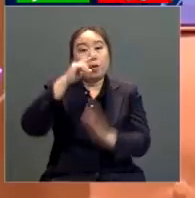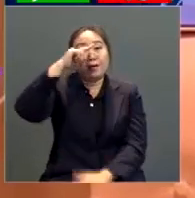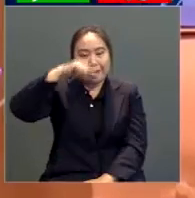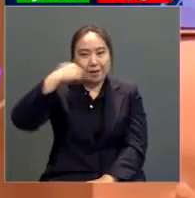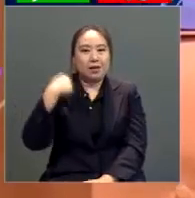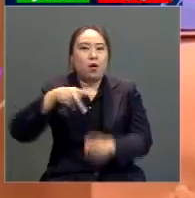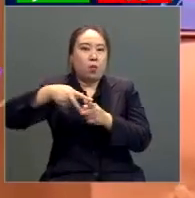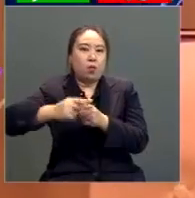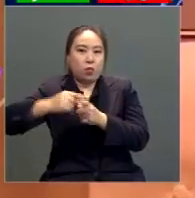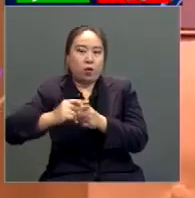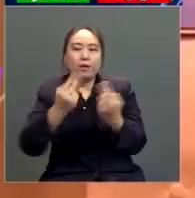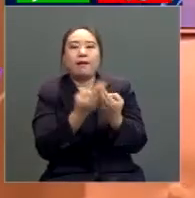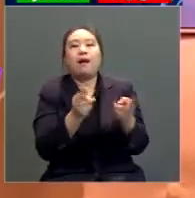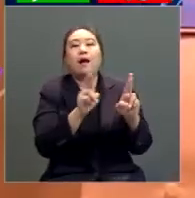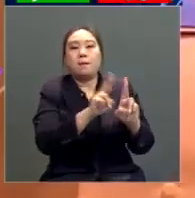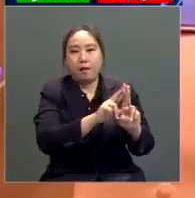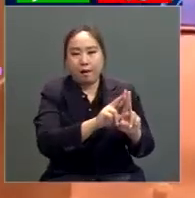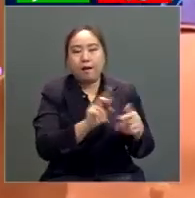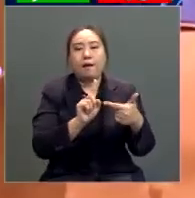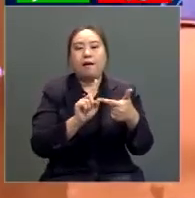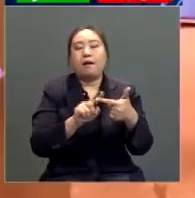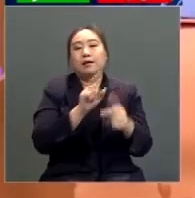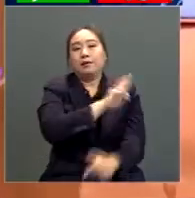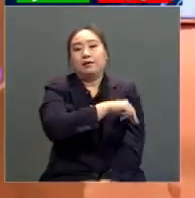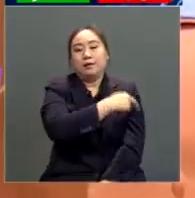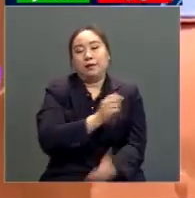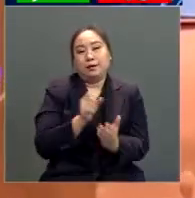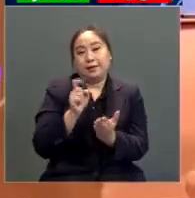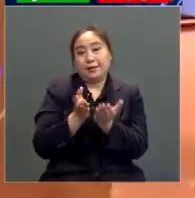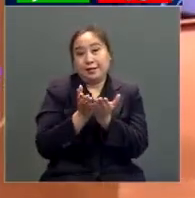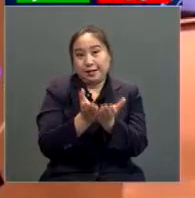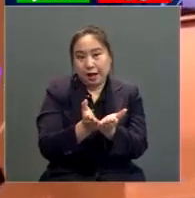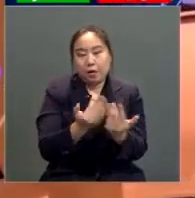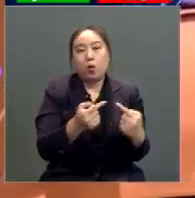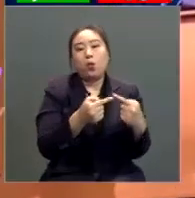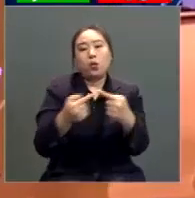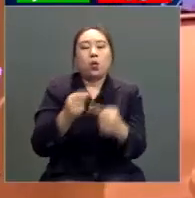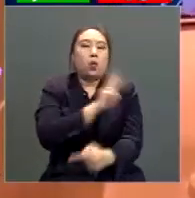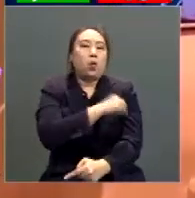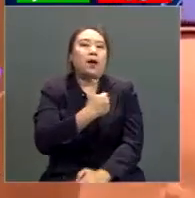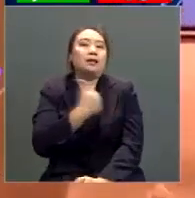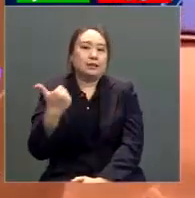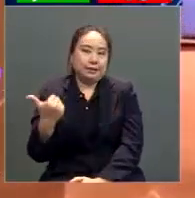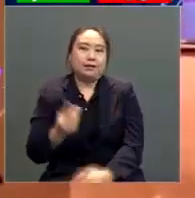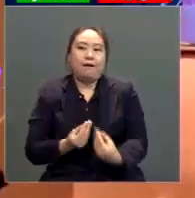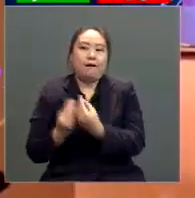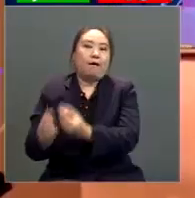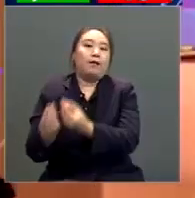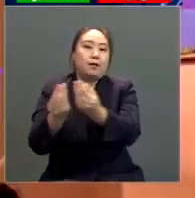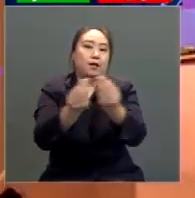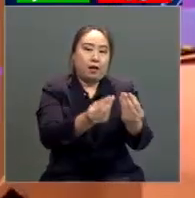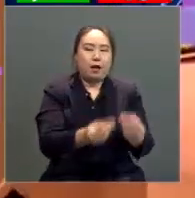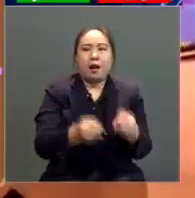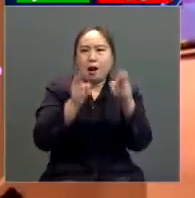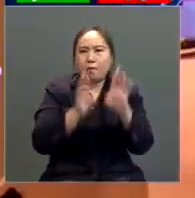ที่โรงพยาบาลรามาธิบดีโรงพยาบาลสิริราชแล้วก็จะขยายต่อไปยังโรงพยาบาลอื่นๆด้วยโดยระบบ